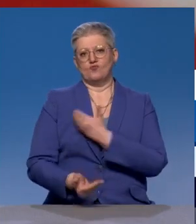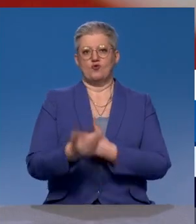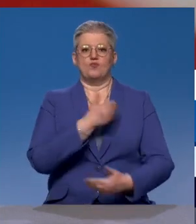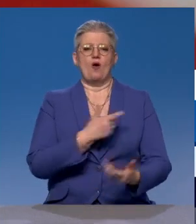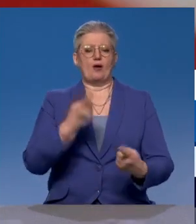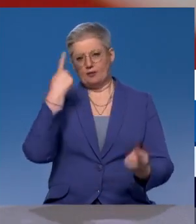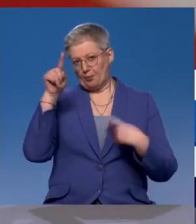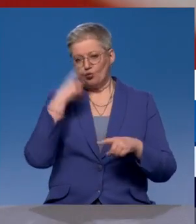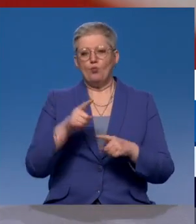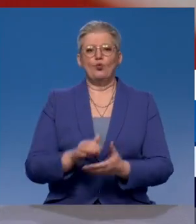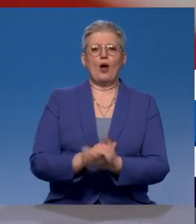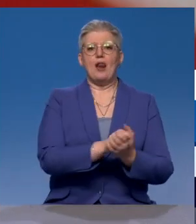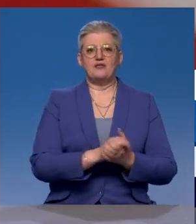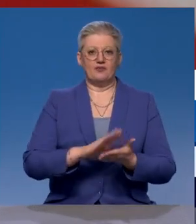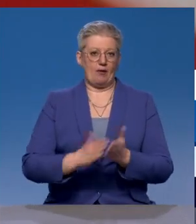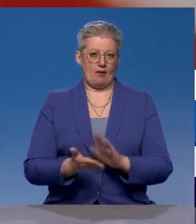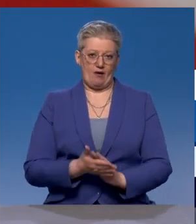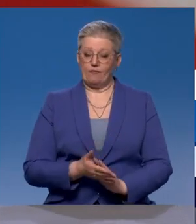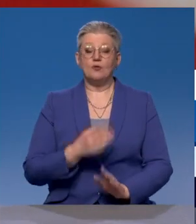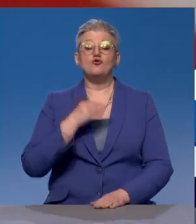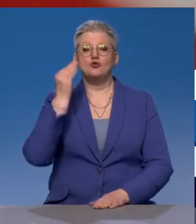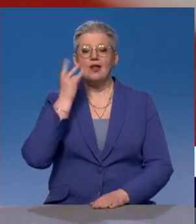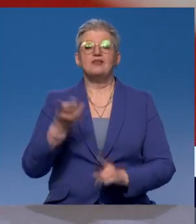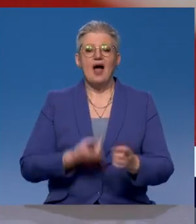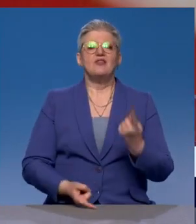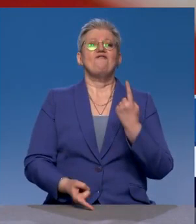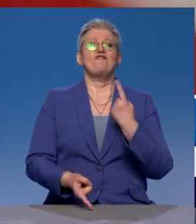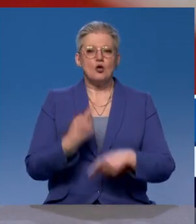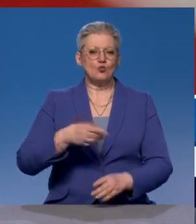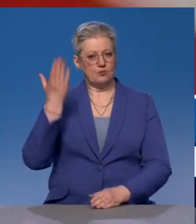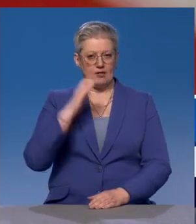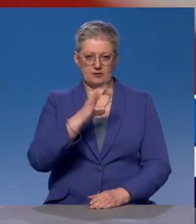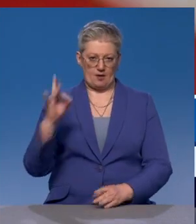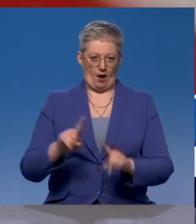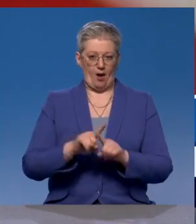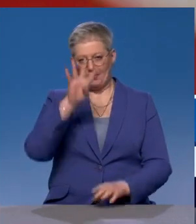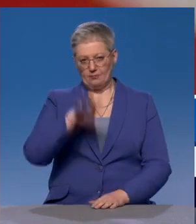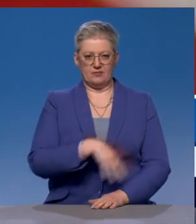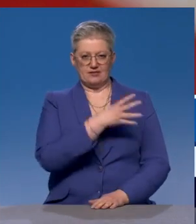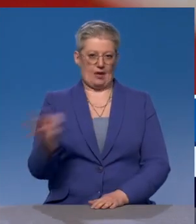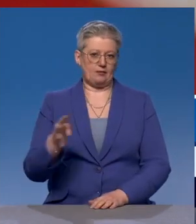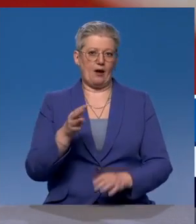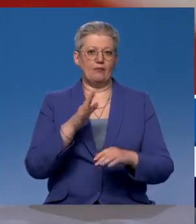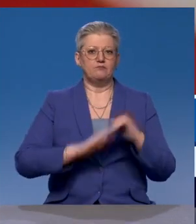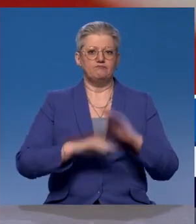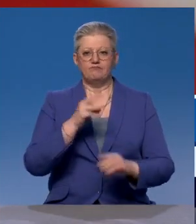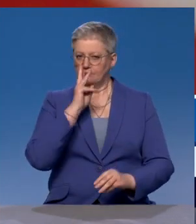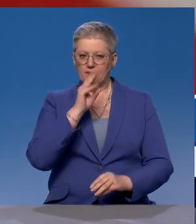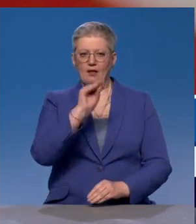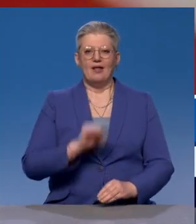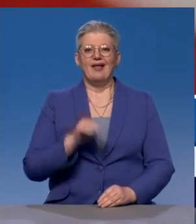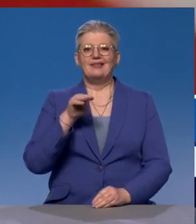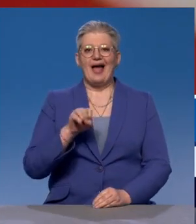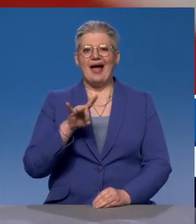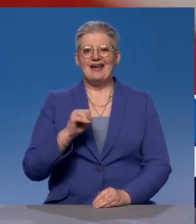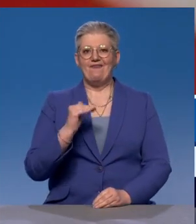договора действуют. Я считаю, что нам надо вернуться к тарифной сетке. Ничего лучше, чем тарифная сетка, придуманная в советское